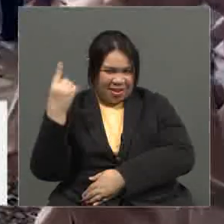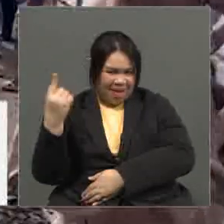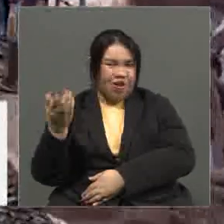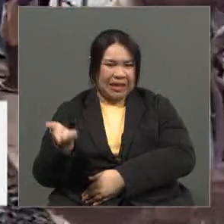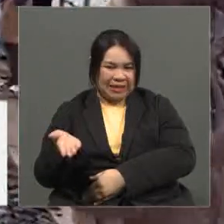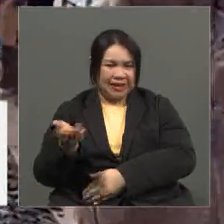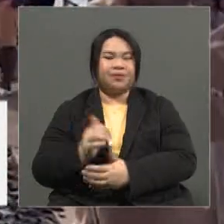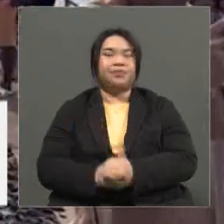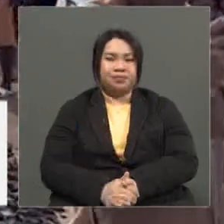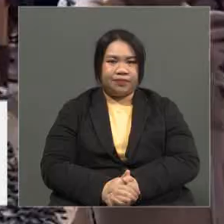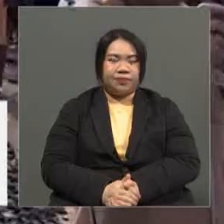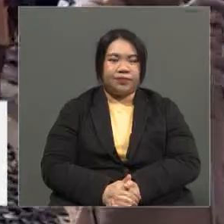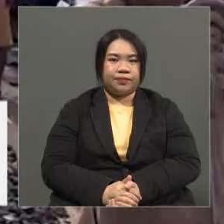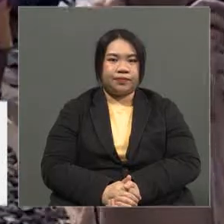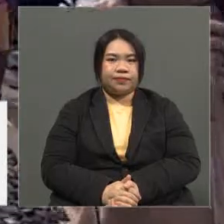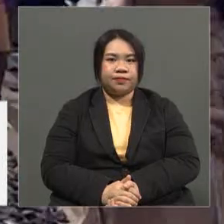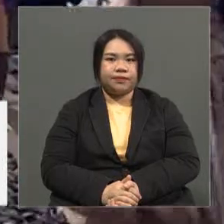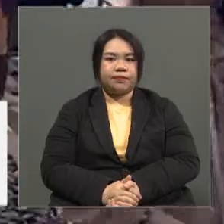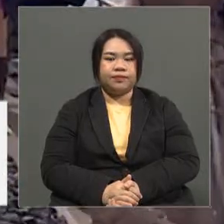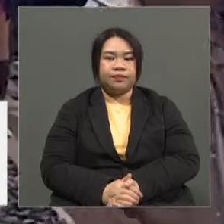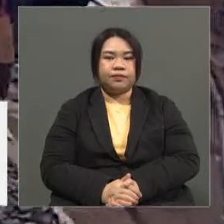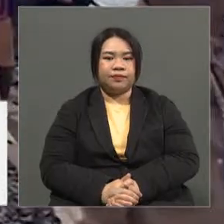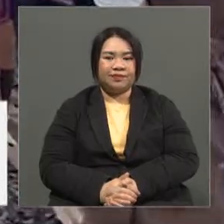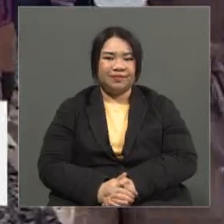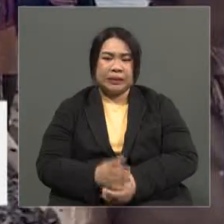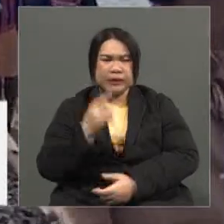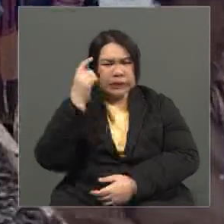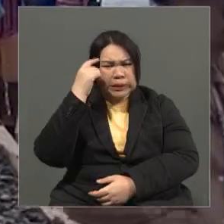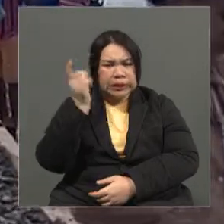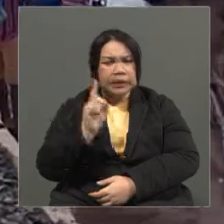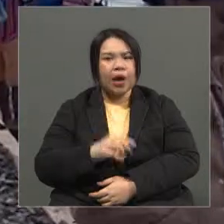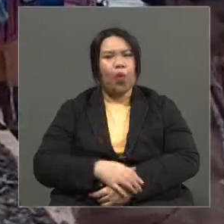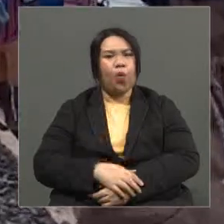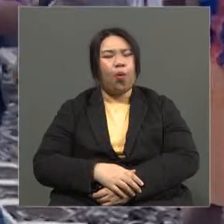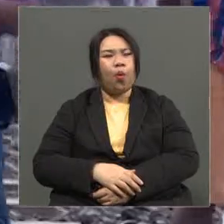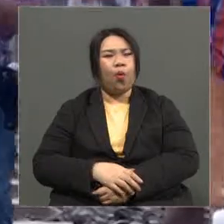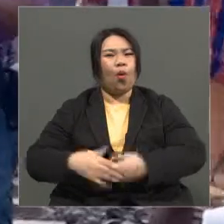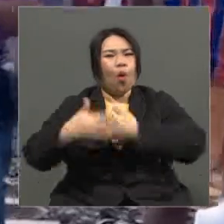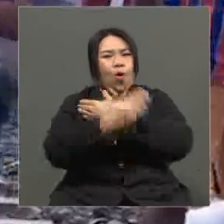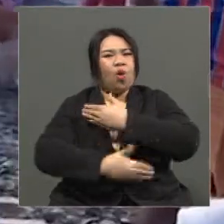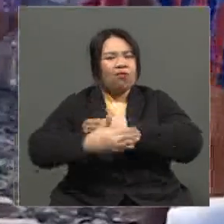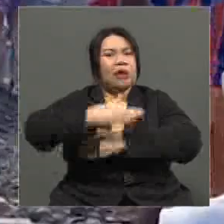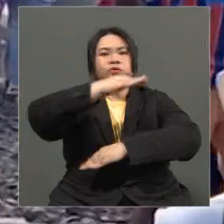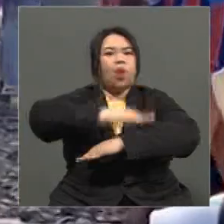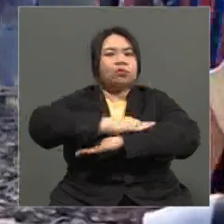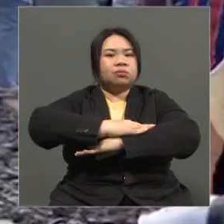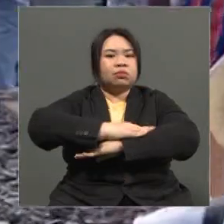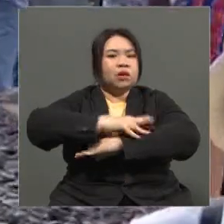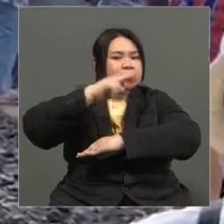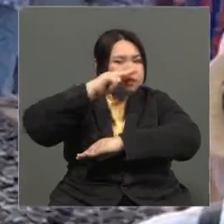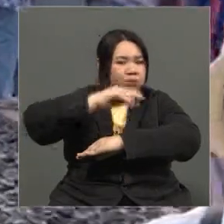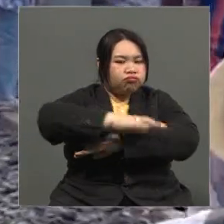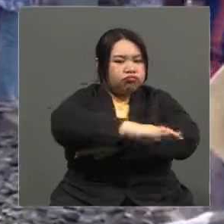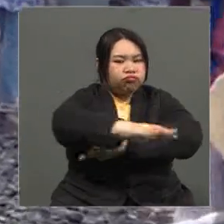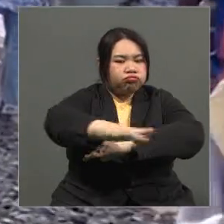น้ำก็คือเขื่อนป่าสักชลสิทธิ์นั่นเองคุณผู้ชมคะใครจะคิดล่ะคะว่าโอโหรถไฟเนี่ยไปจอดอยู่ที่กลางเขื่อนกลางน้ำ